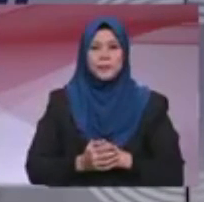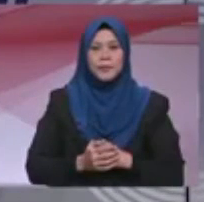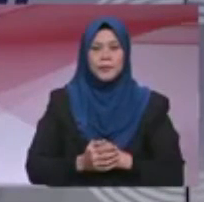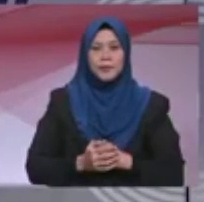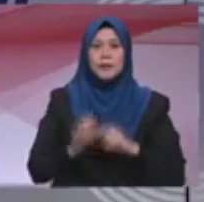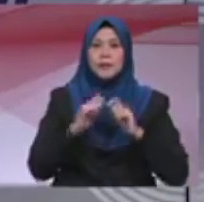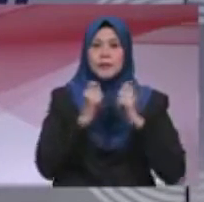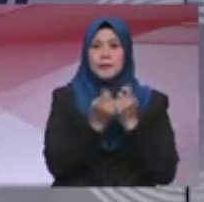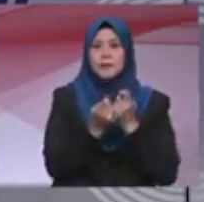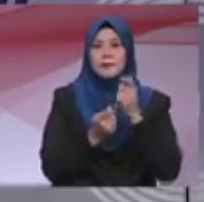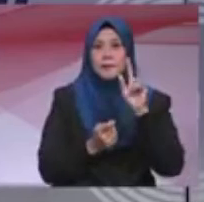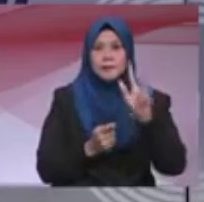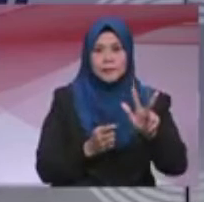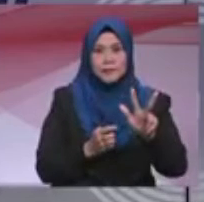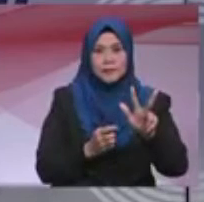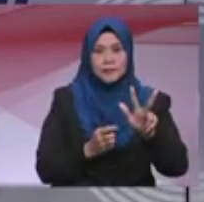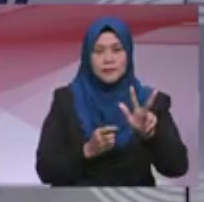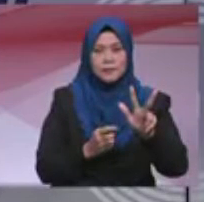untuk tingkatan 3